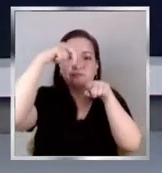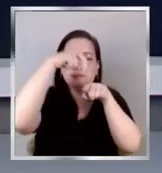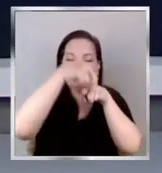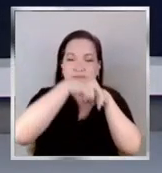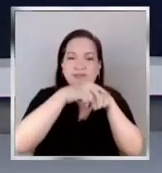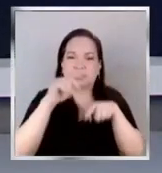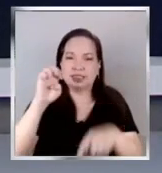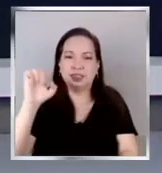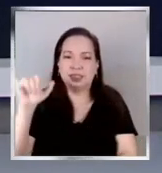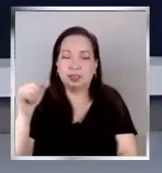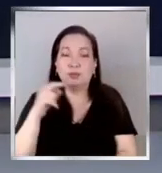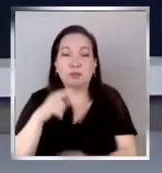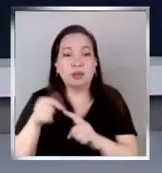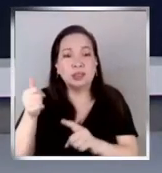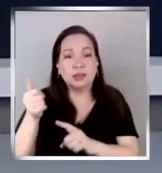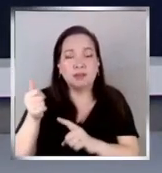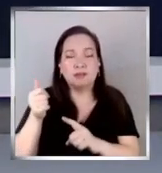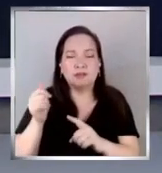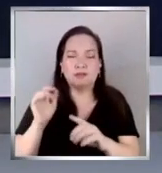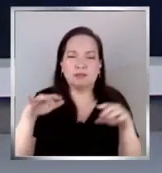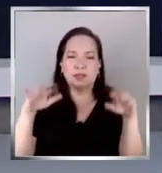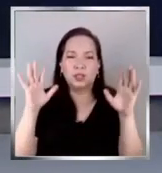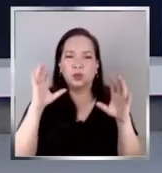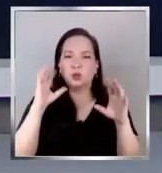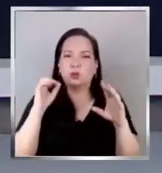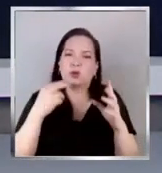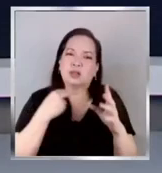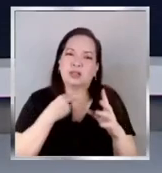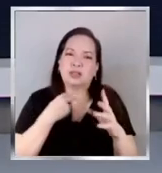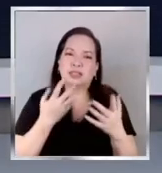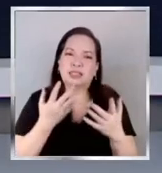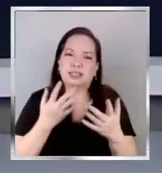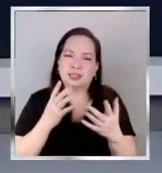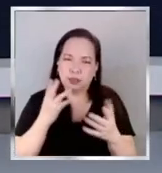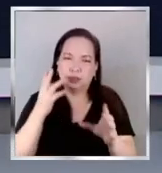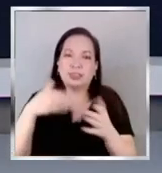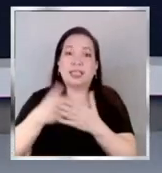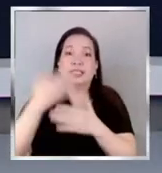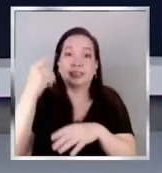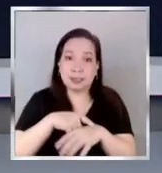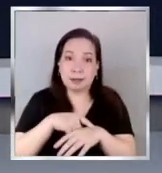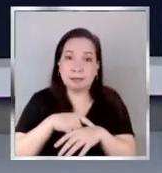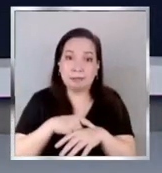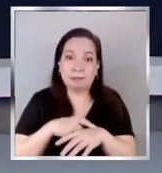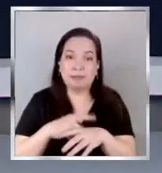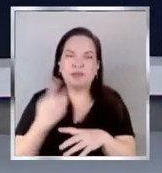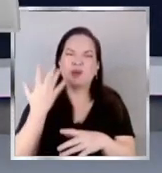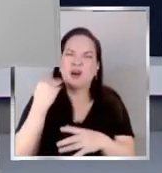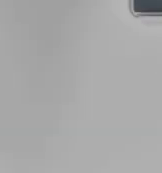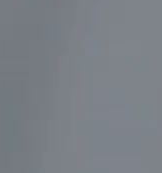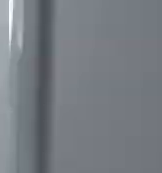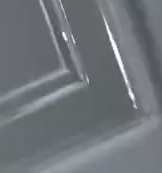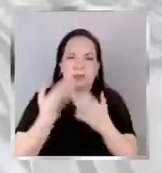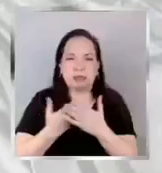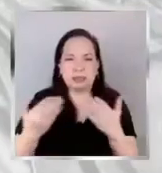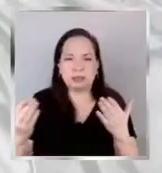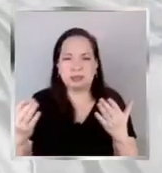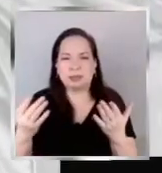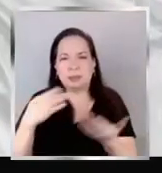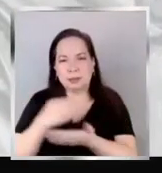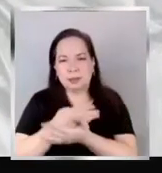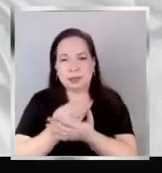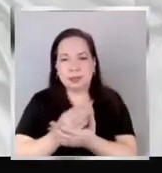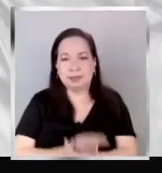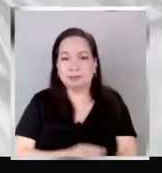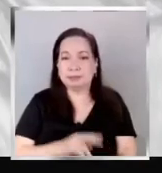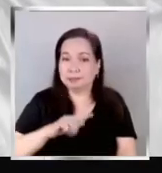dahil sa problema sa gamit at pondo. Maki-time out muna tayo kay Chino Trinidad.